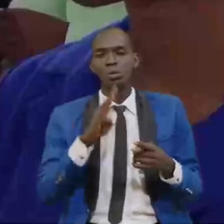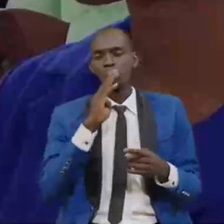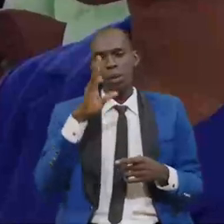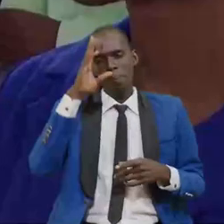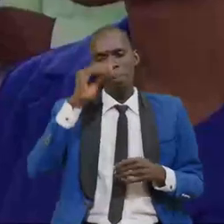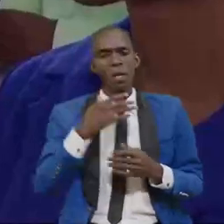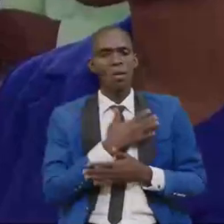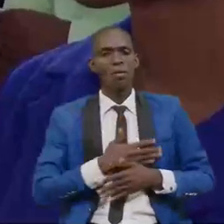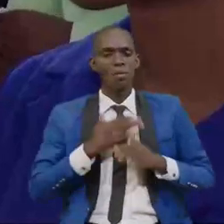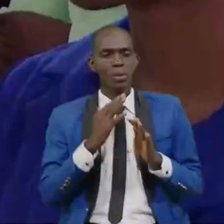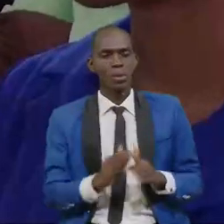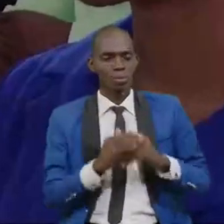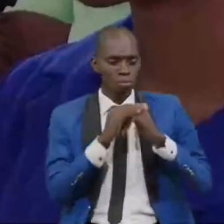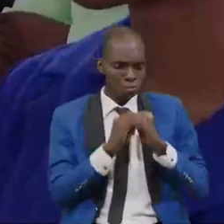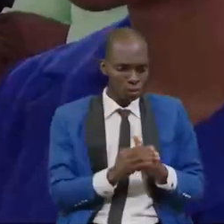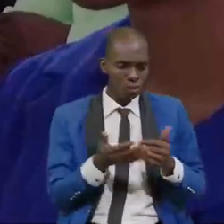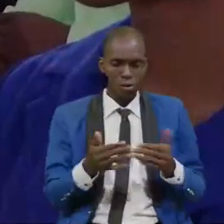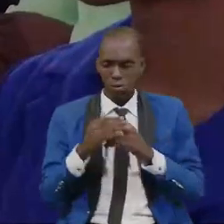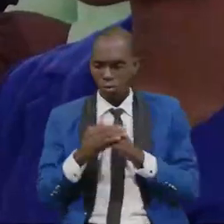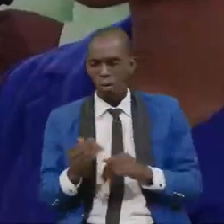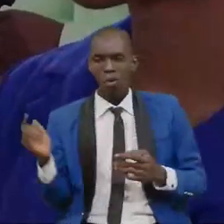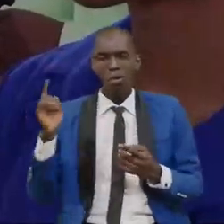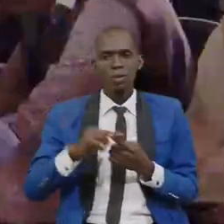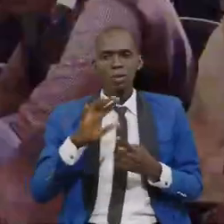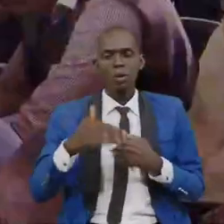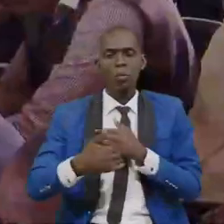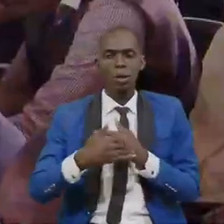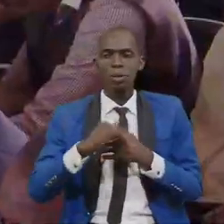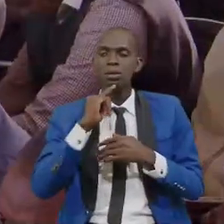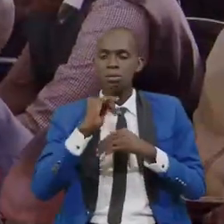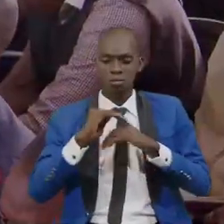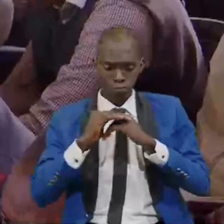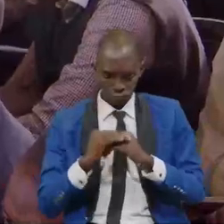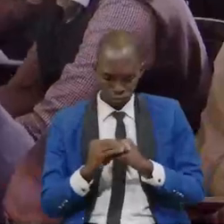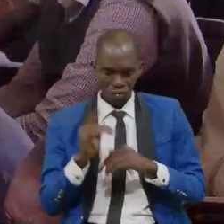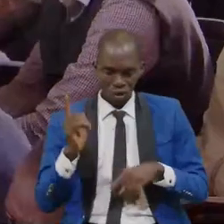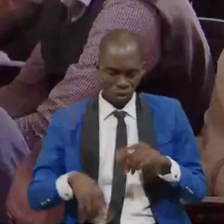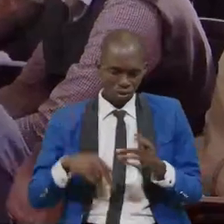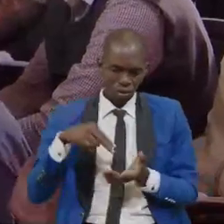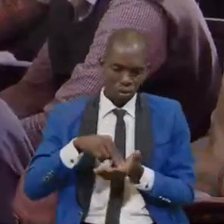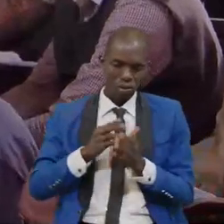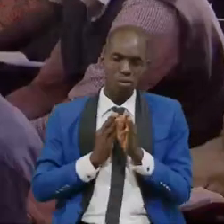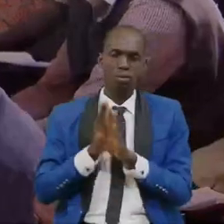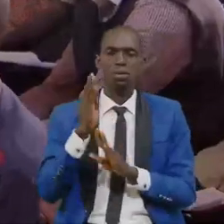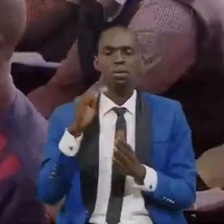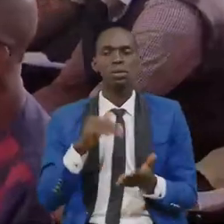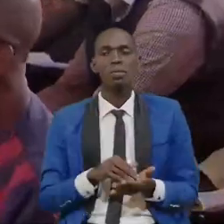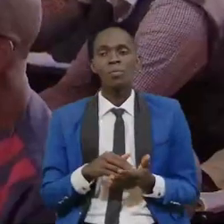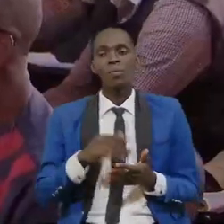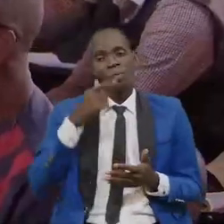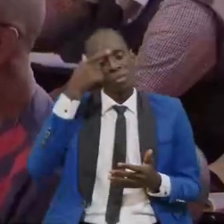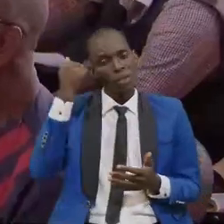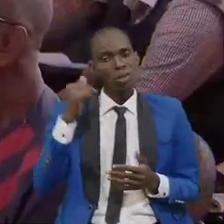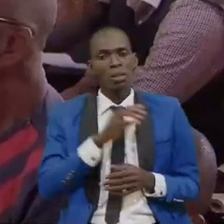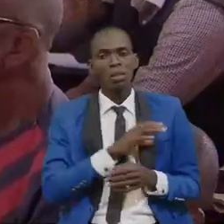là-bas, jusqu'à ce que notre dos est courbé et n'arrivons plus à redresser le dos. Parce que Christ est